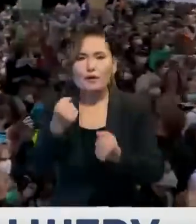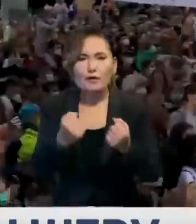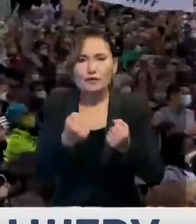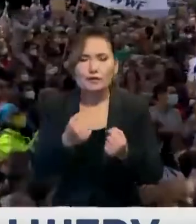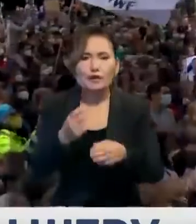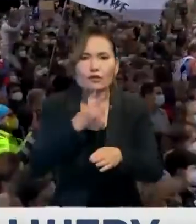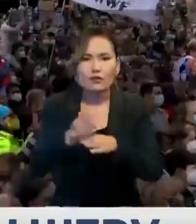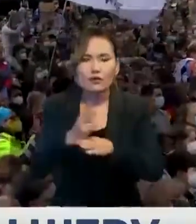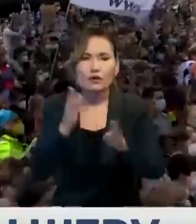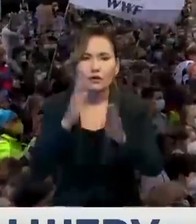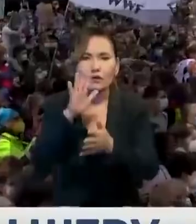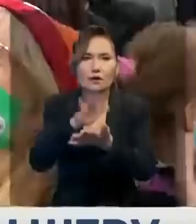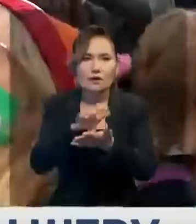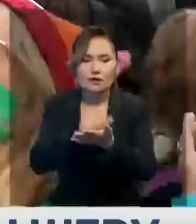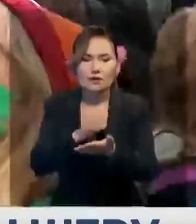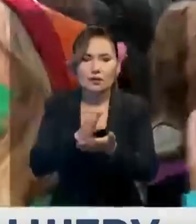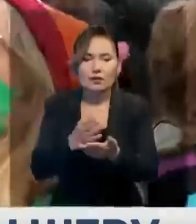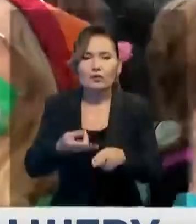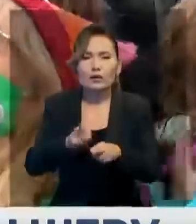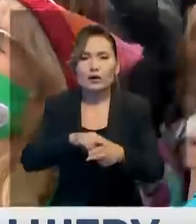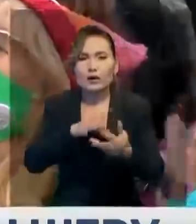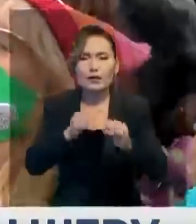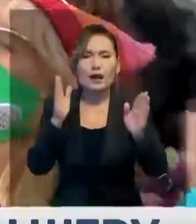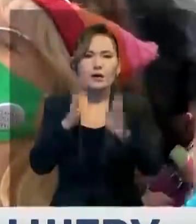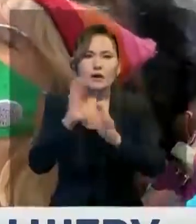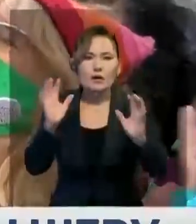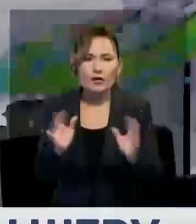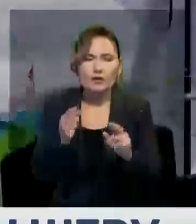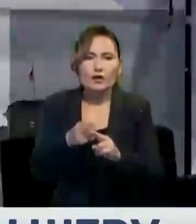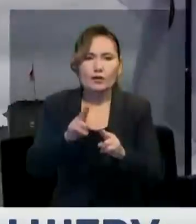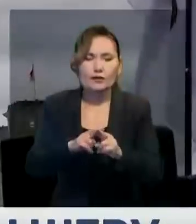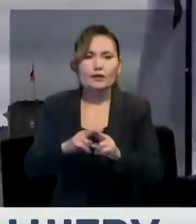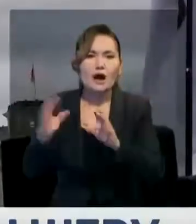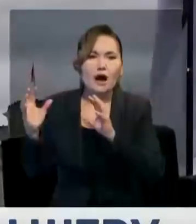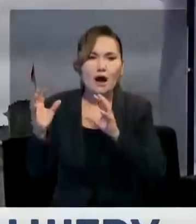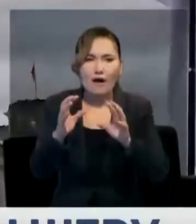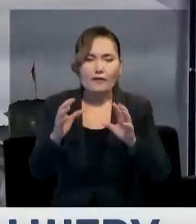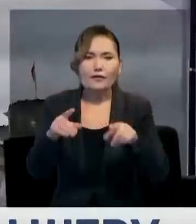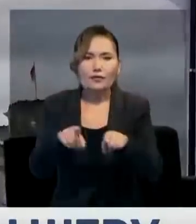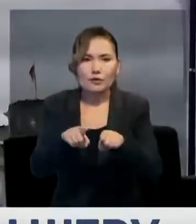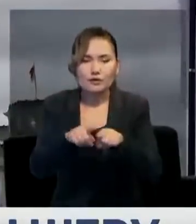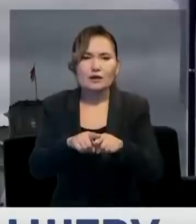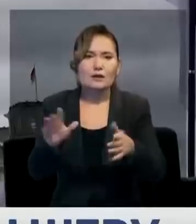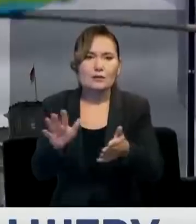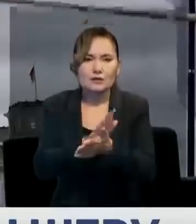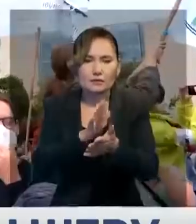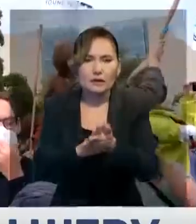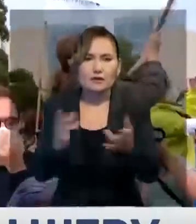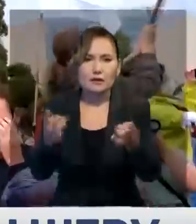газ ауаны шамадан тыс ластап жатыр. Осы ретте табиғат қорғаушылар қоғамды көлікте ақысы жүруге жағдай жасау керек